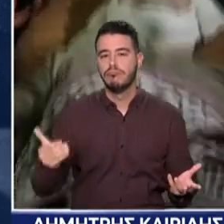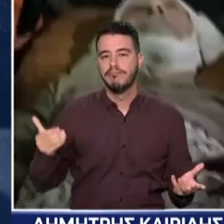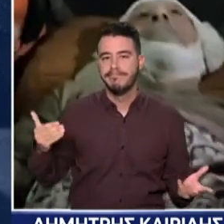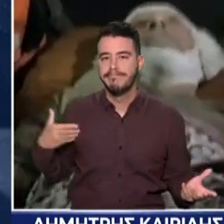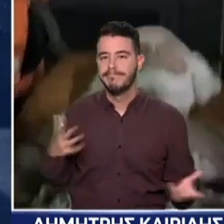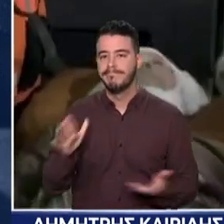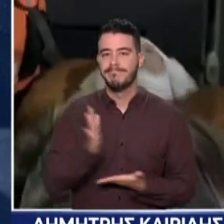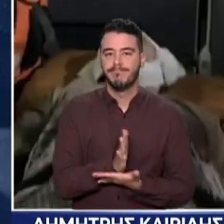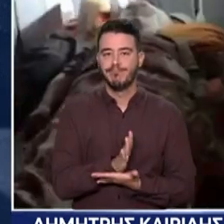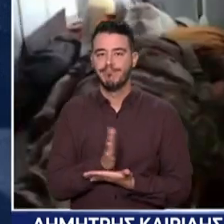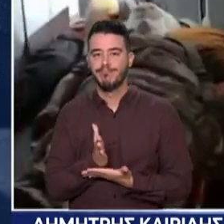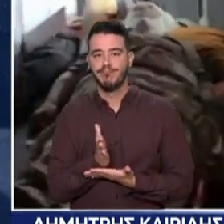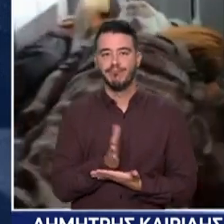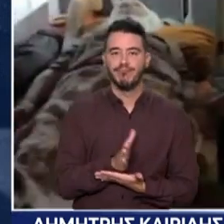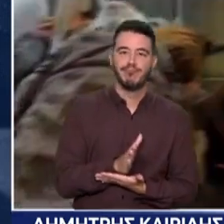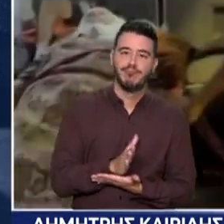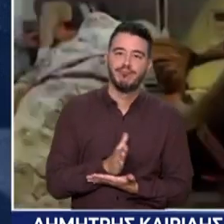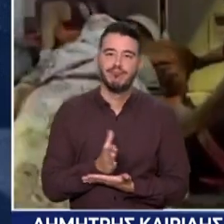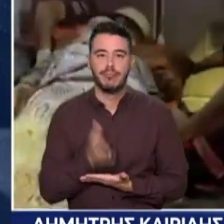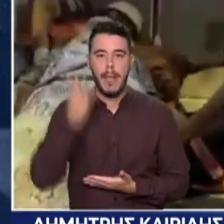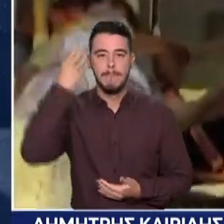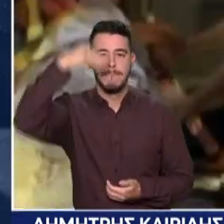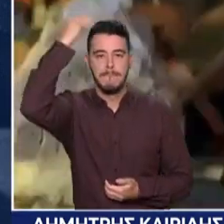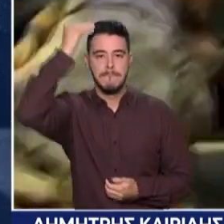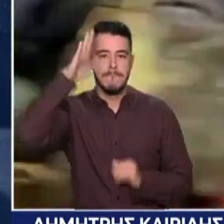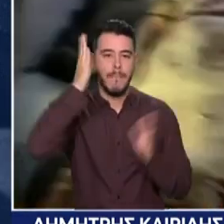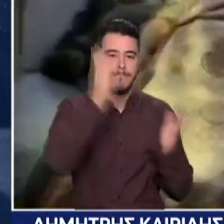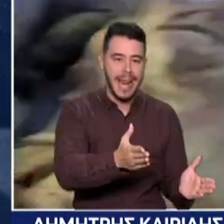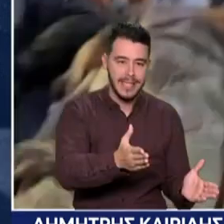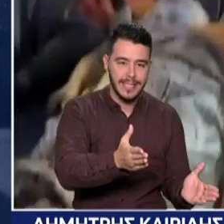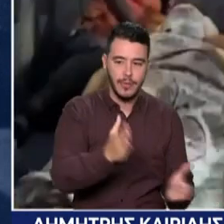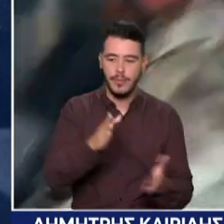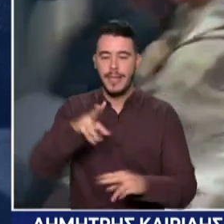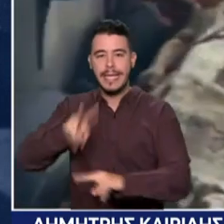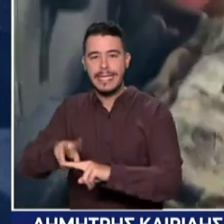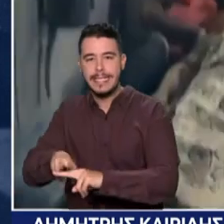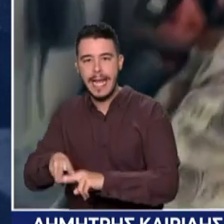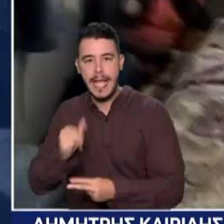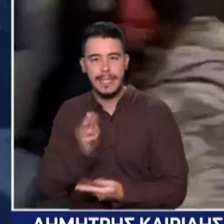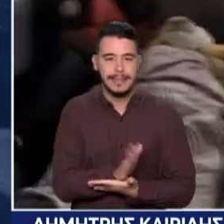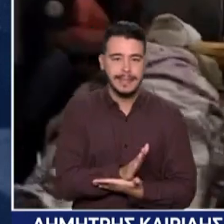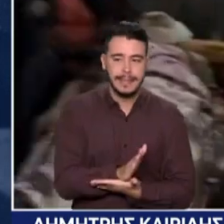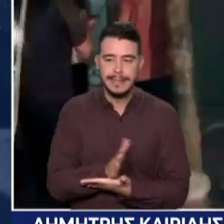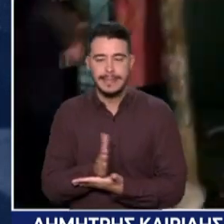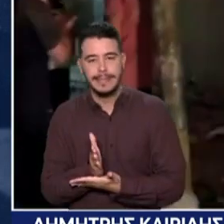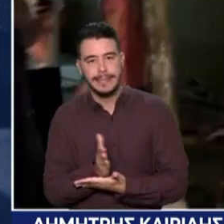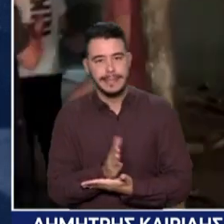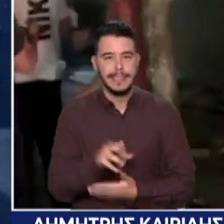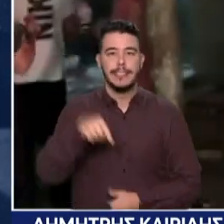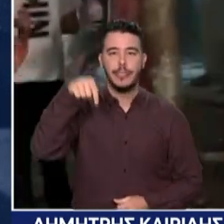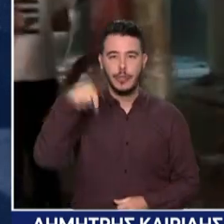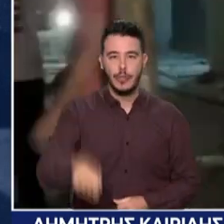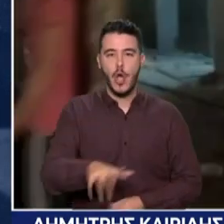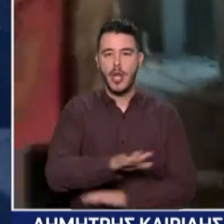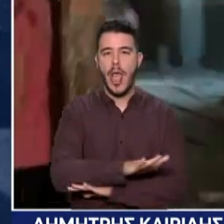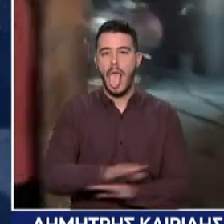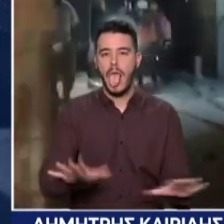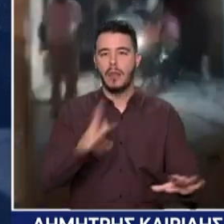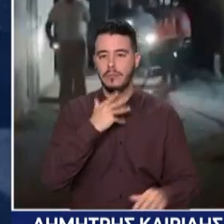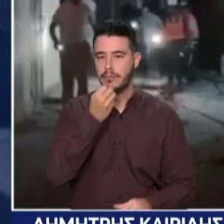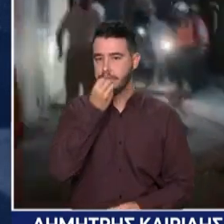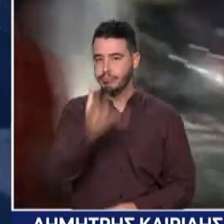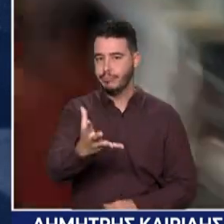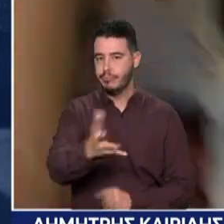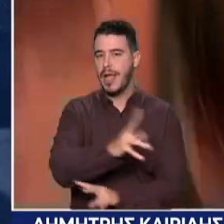και Δύσης, μεταξύ των Παλαιστινίων και του Ισραήλ, της Αμερικής, τώρα νομίζω βγαίνει απολύτως ξεκάθαρα στο